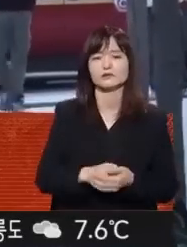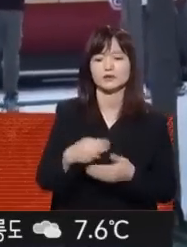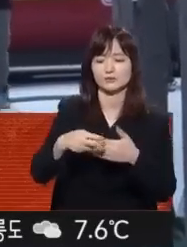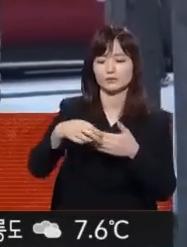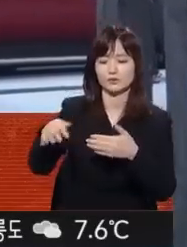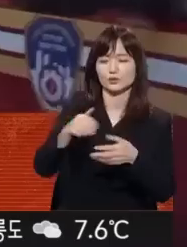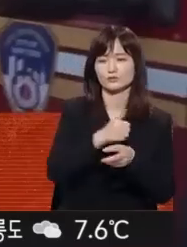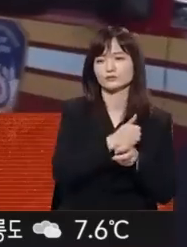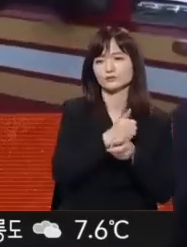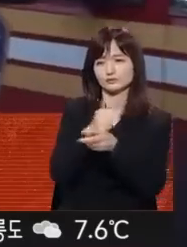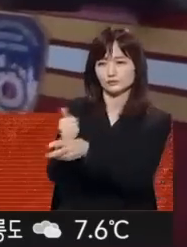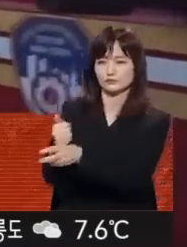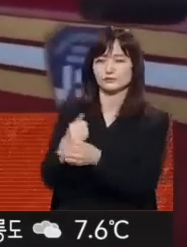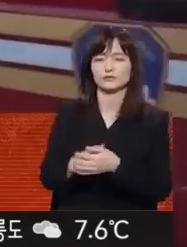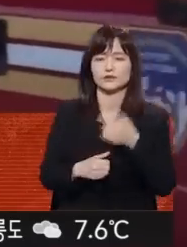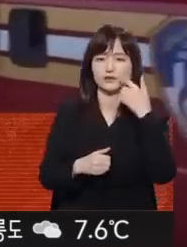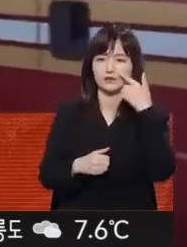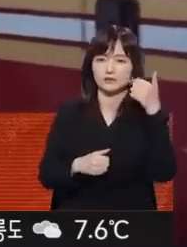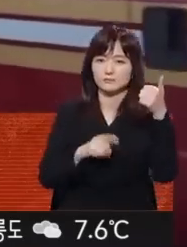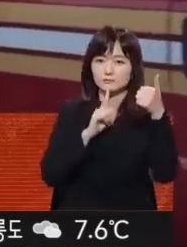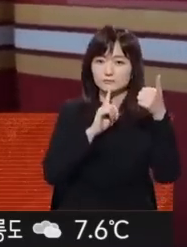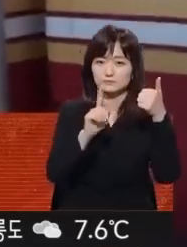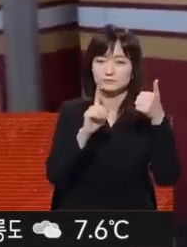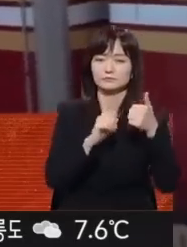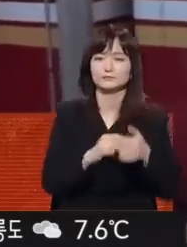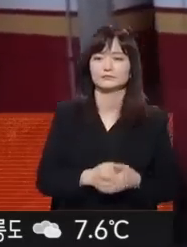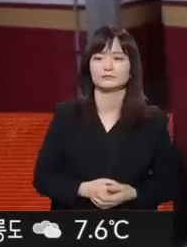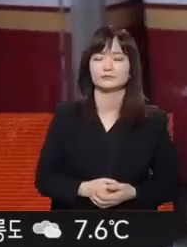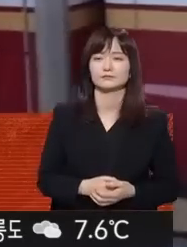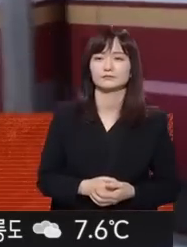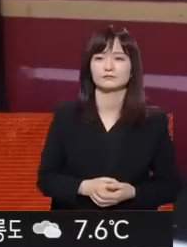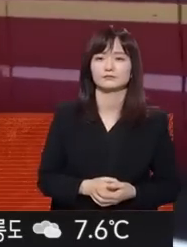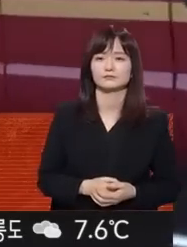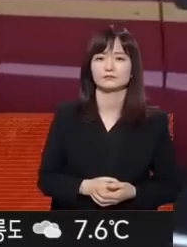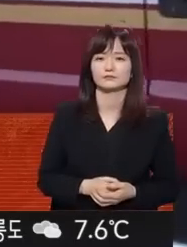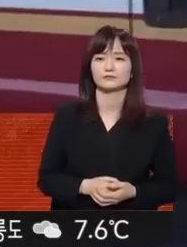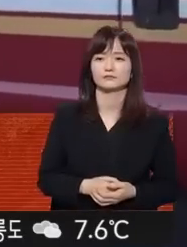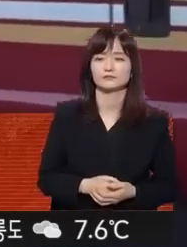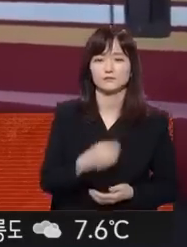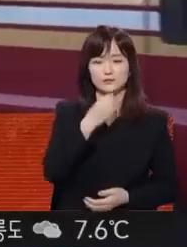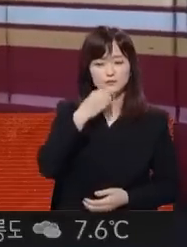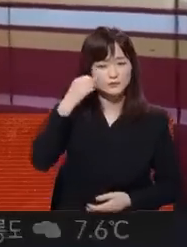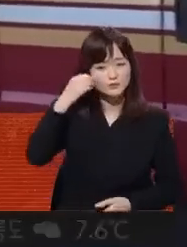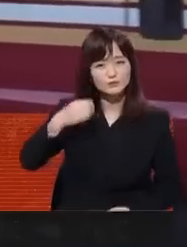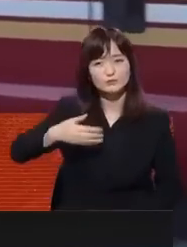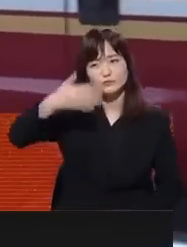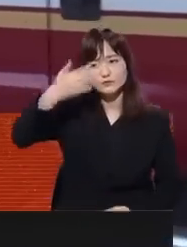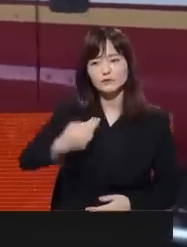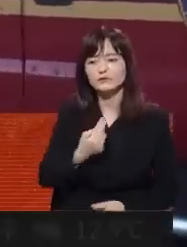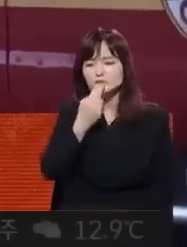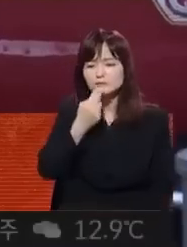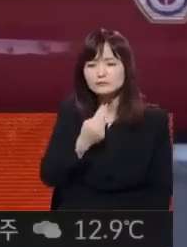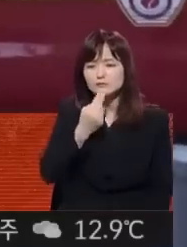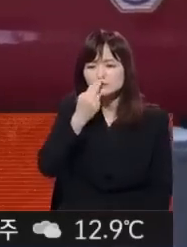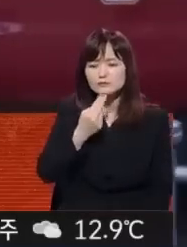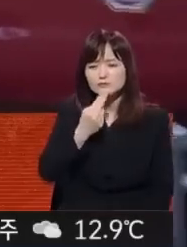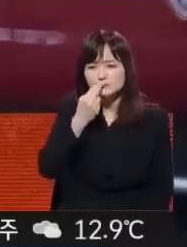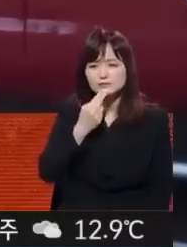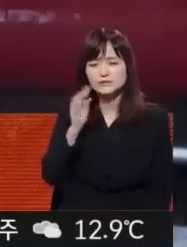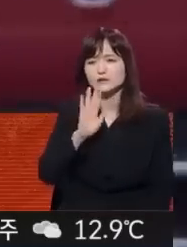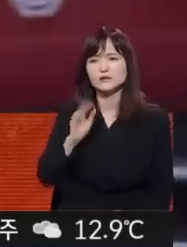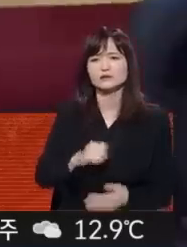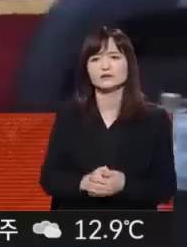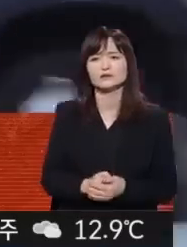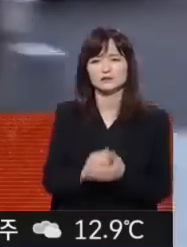됐는데 그 아 얘기에 따르면 교회 홈페이지 이렇게 기재가 되어 있습니다 숨을 안신다 좀 기도를 좀 해달라